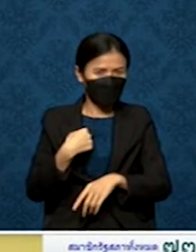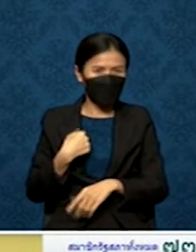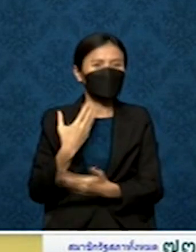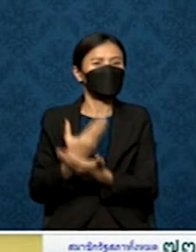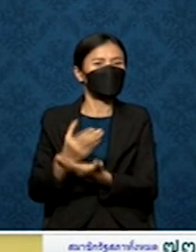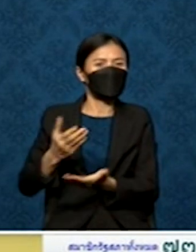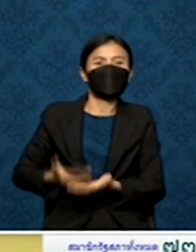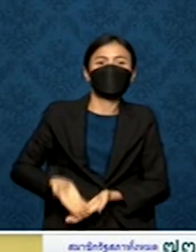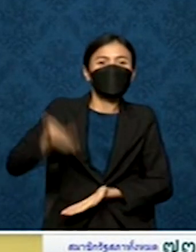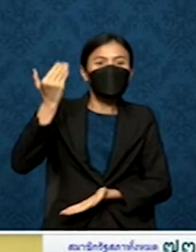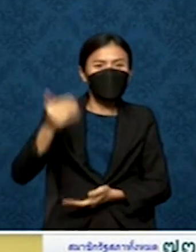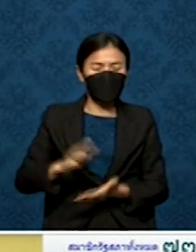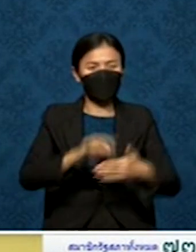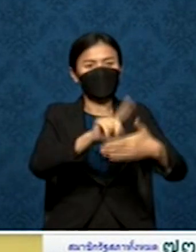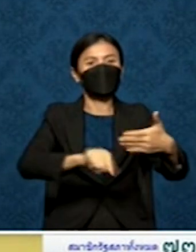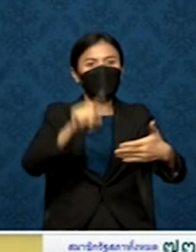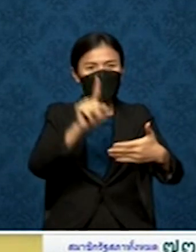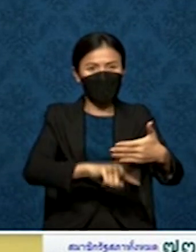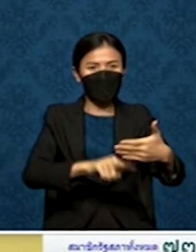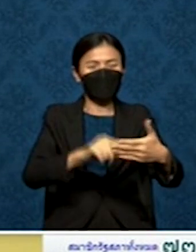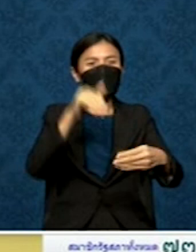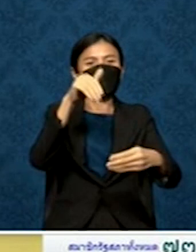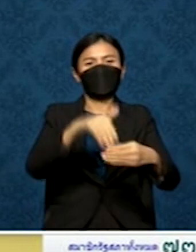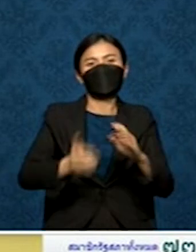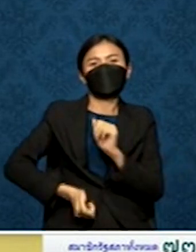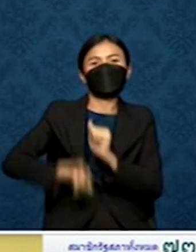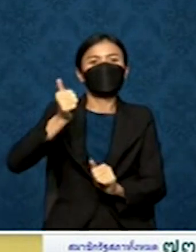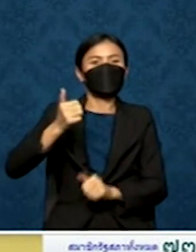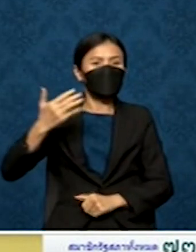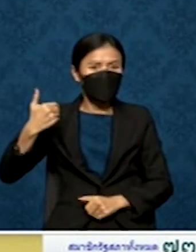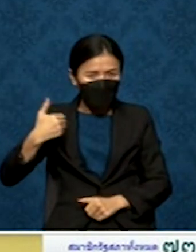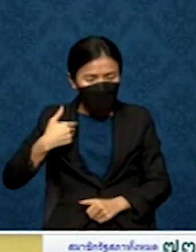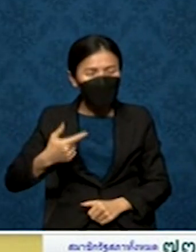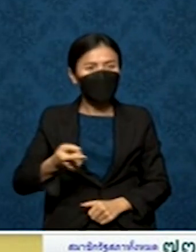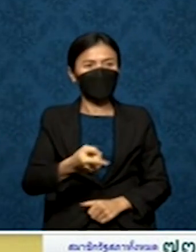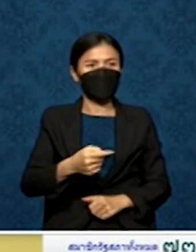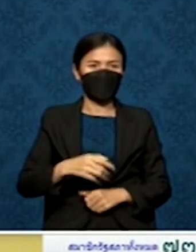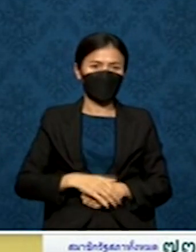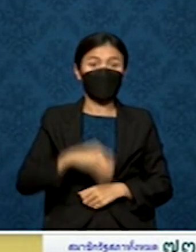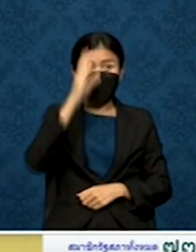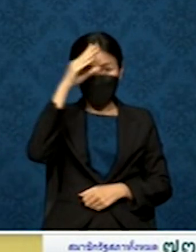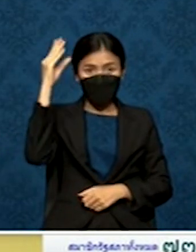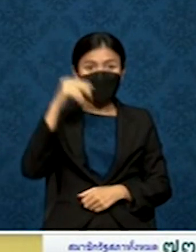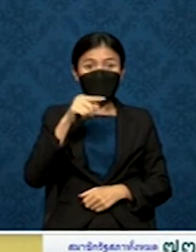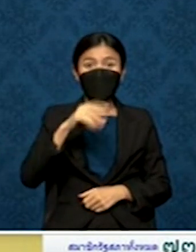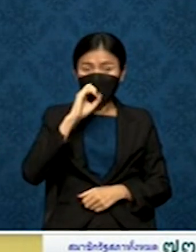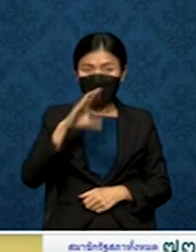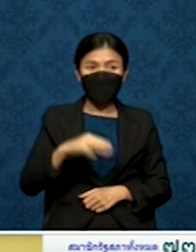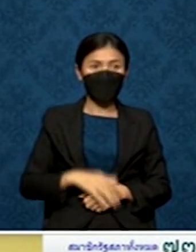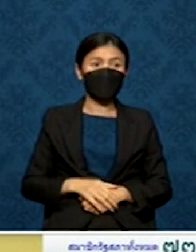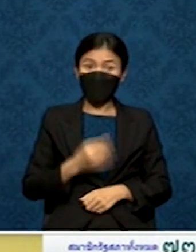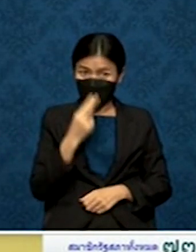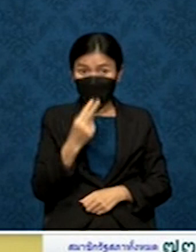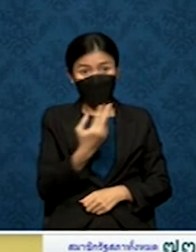เลือกตั้งตรงนี้ครับต้องไปแก้ครับผมอยากให้ช่วยกันอย่างนี้พี่น้องประชาชนช่วยกันอย่